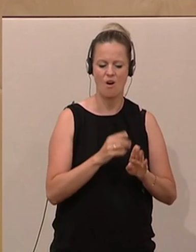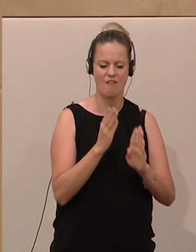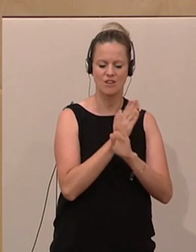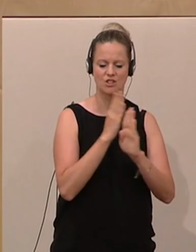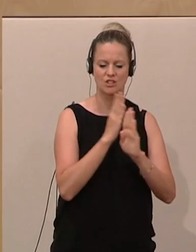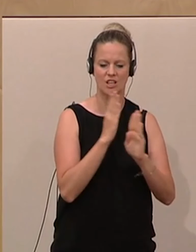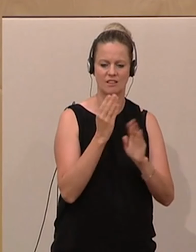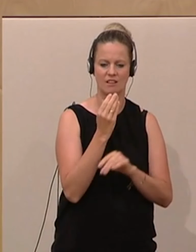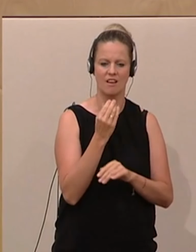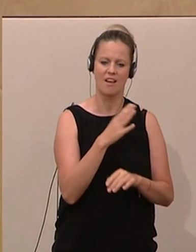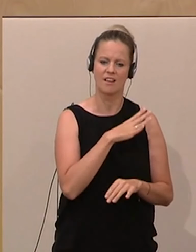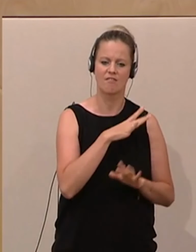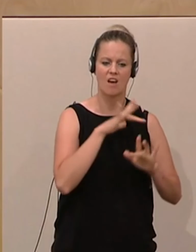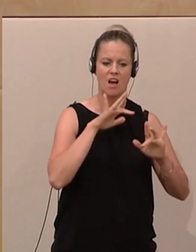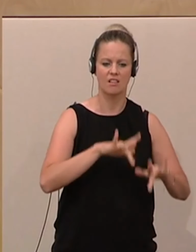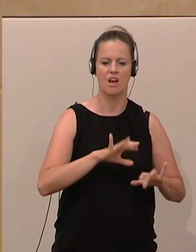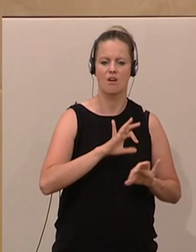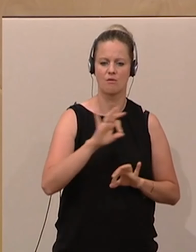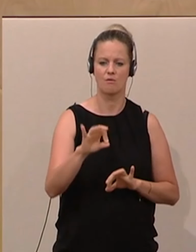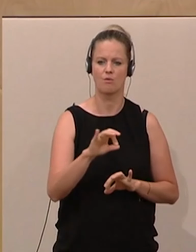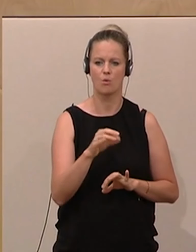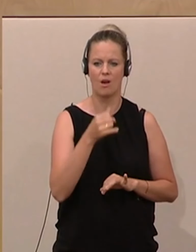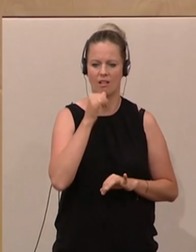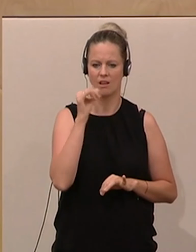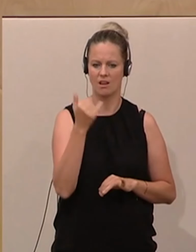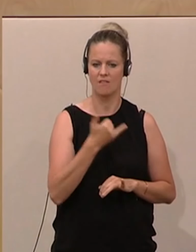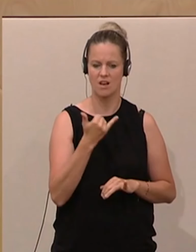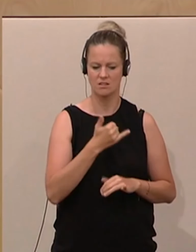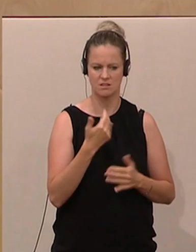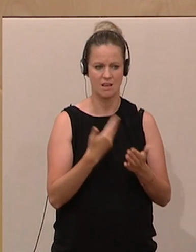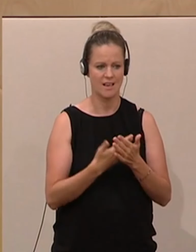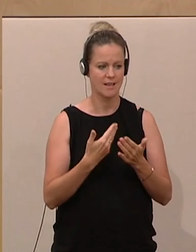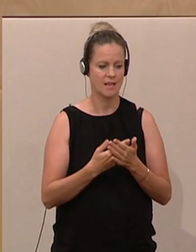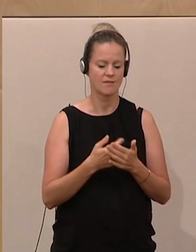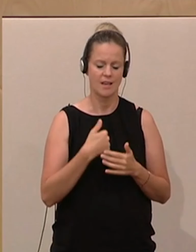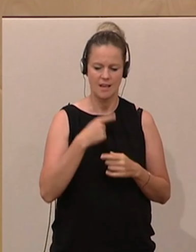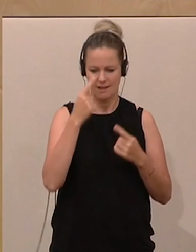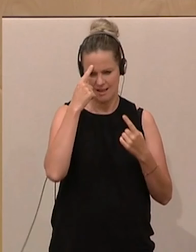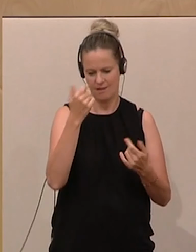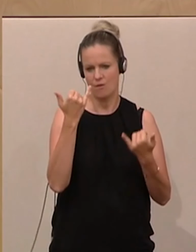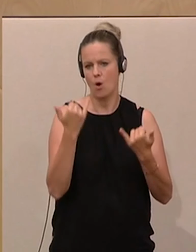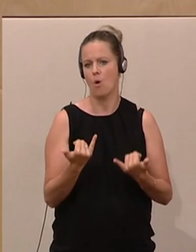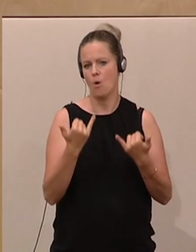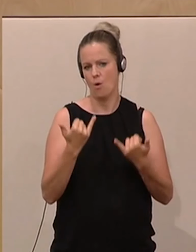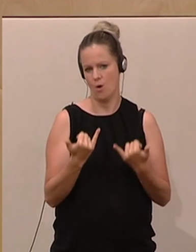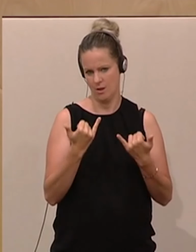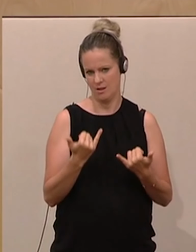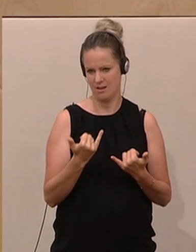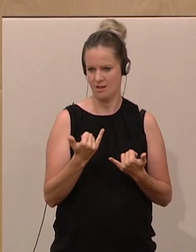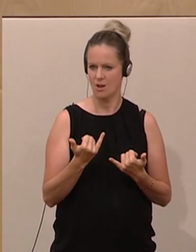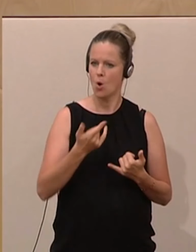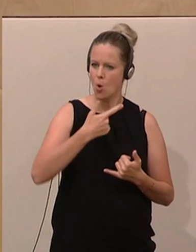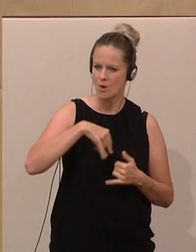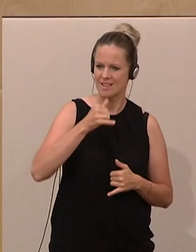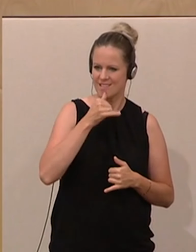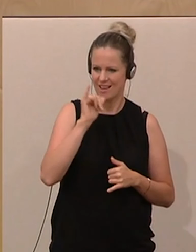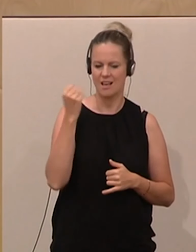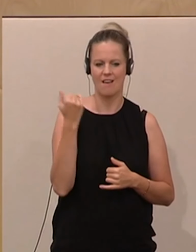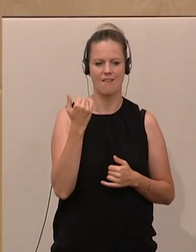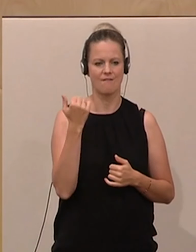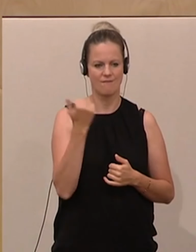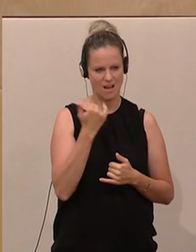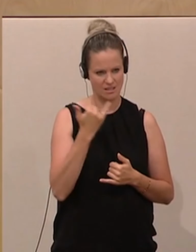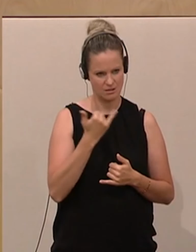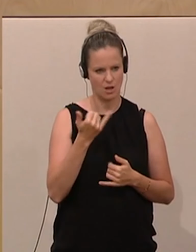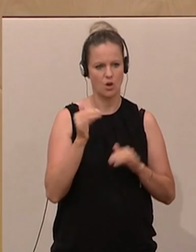trinkwasser ich gehe davon aus dass wir uns heute zum schutz unseres trinkwassers auf eine einstimmige